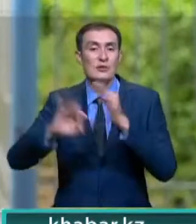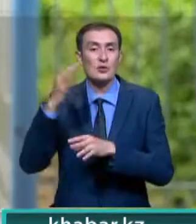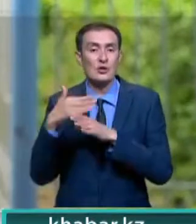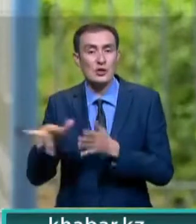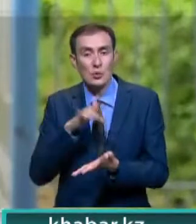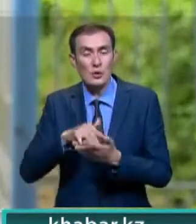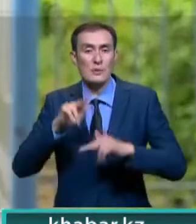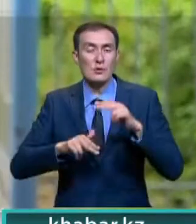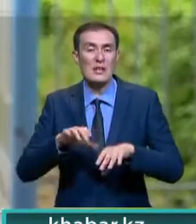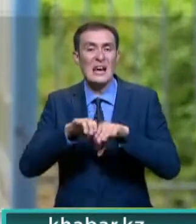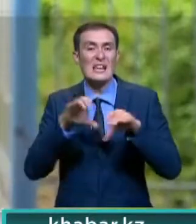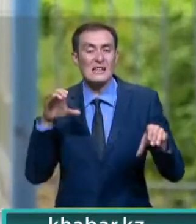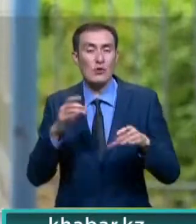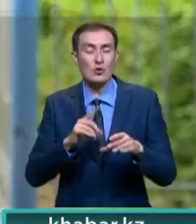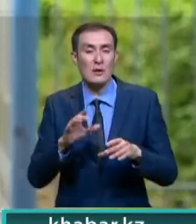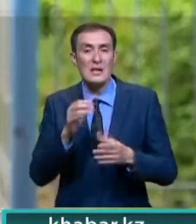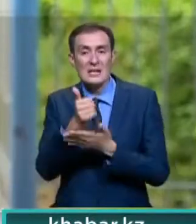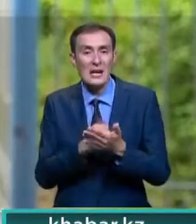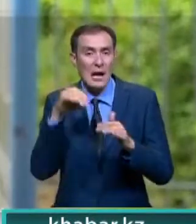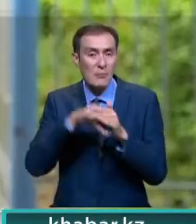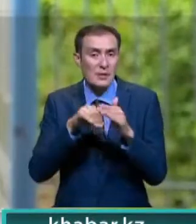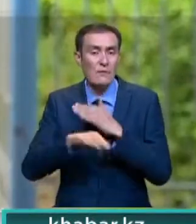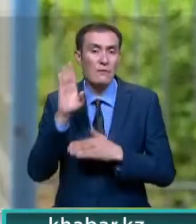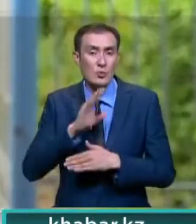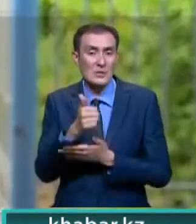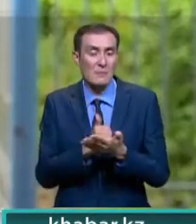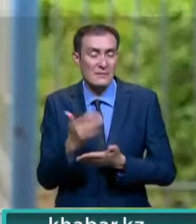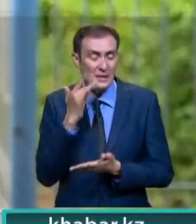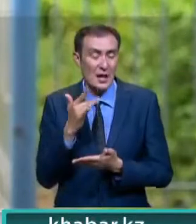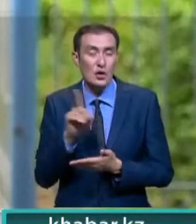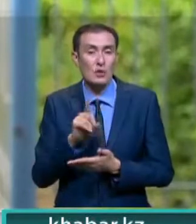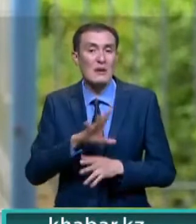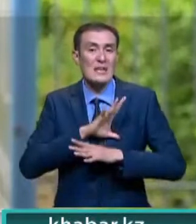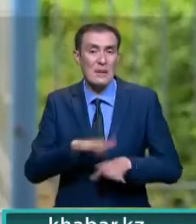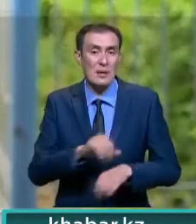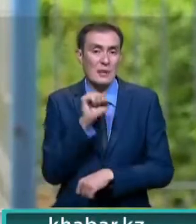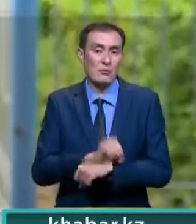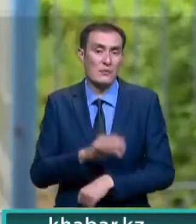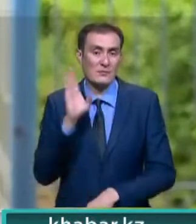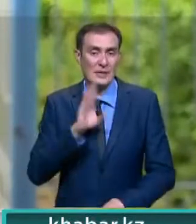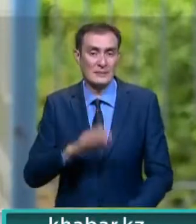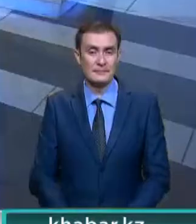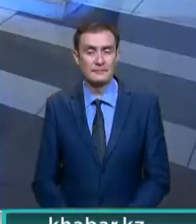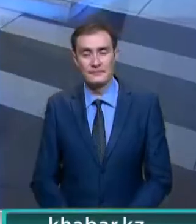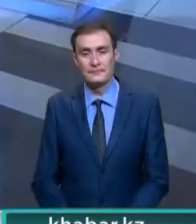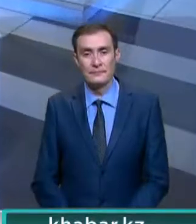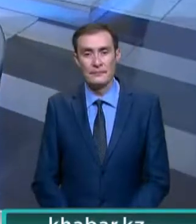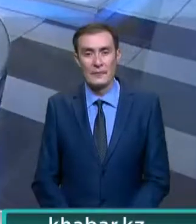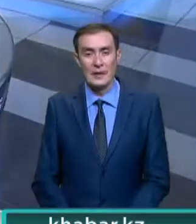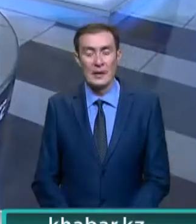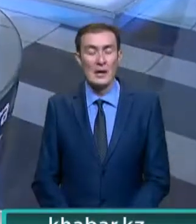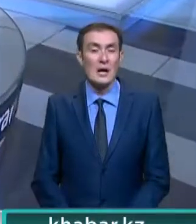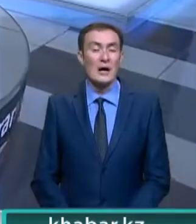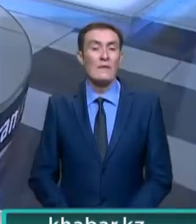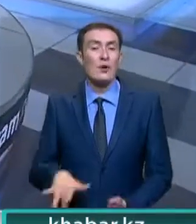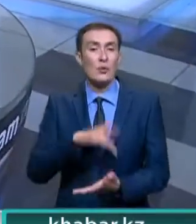Нужно построить резервуар, чтобы можно было держать там постоянно запас воды. Тогда не было бы перебоев с подачей. Пока в